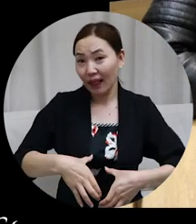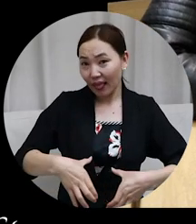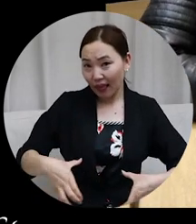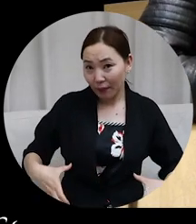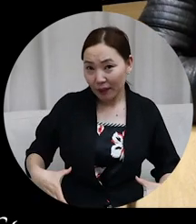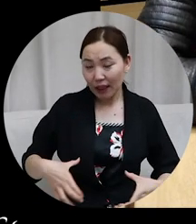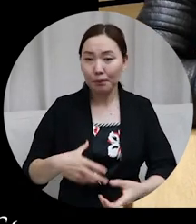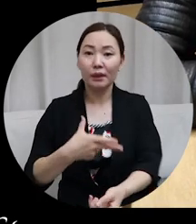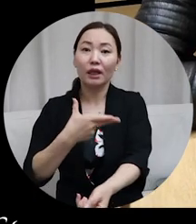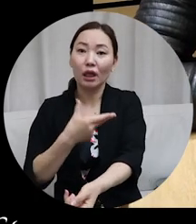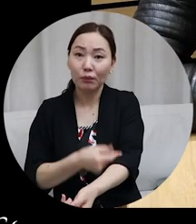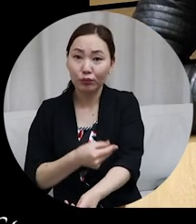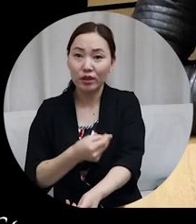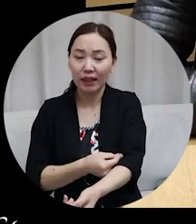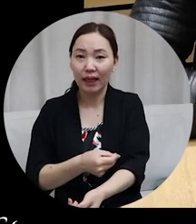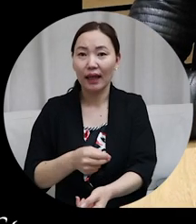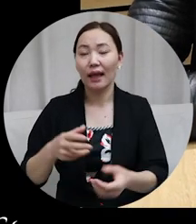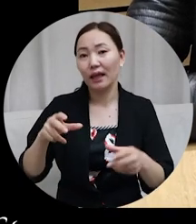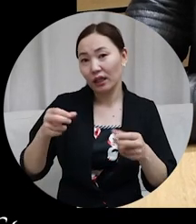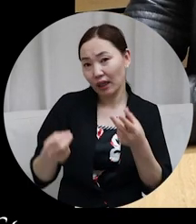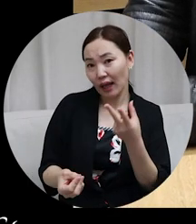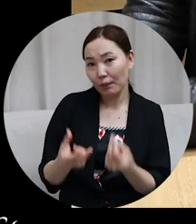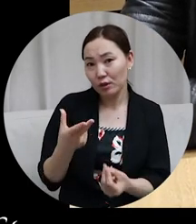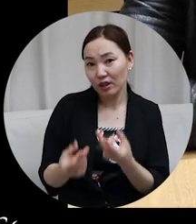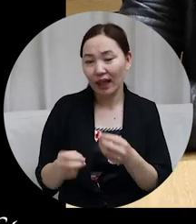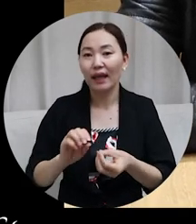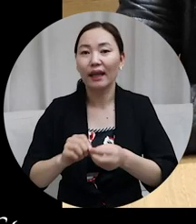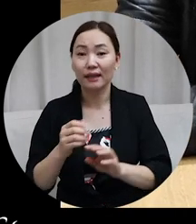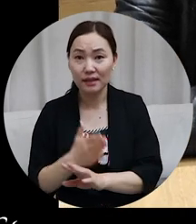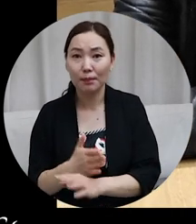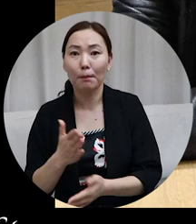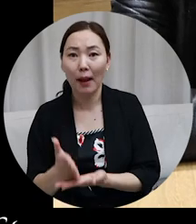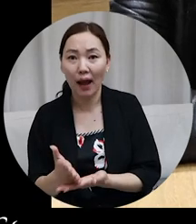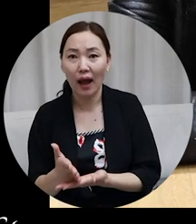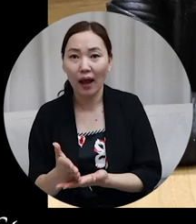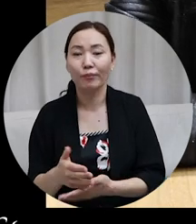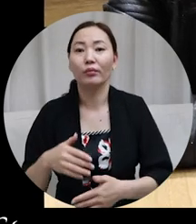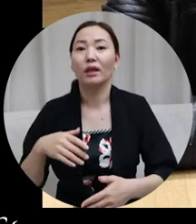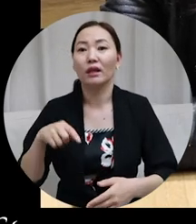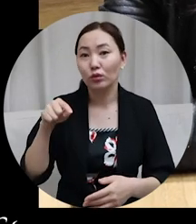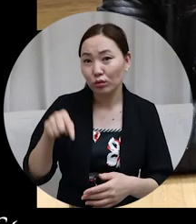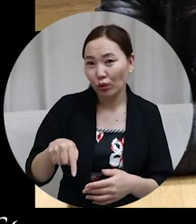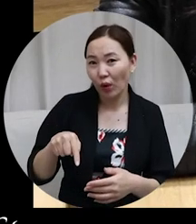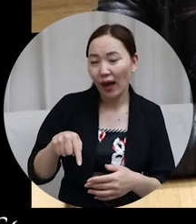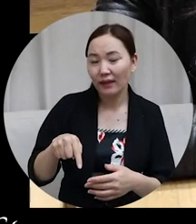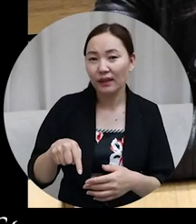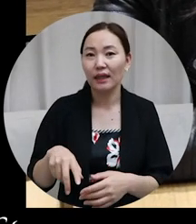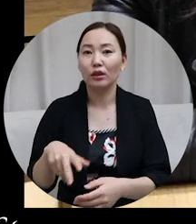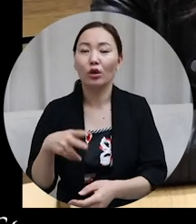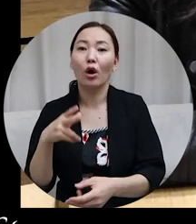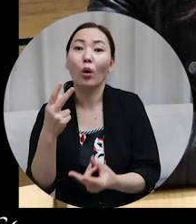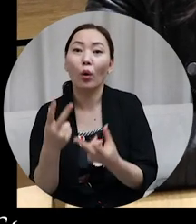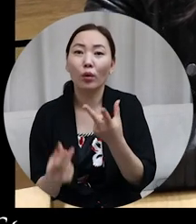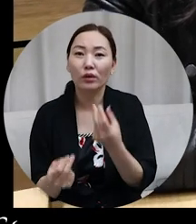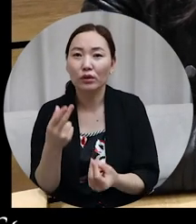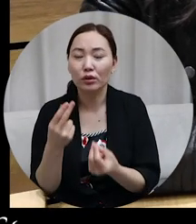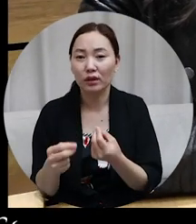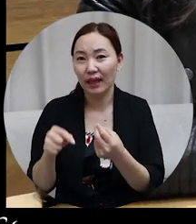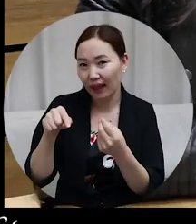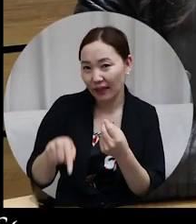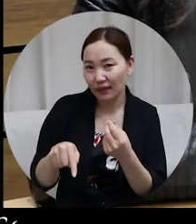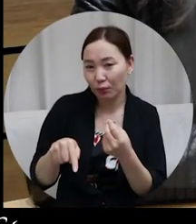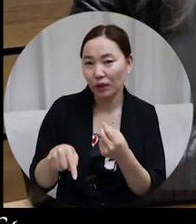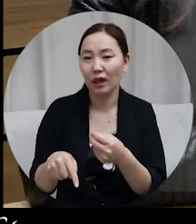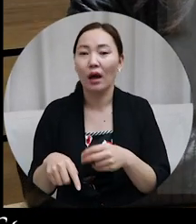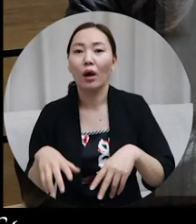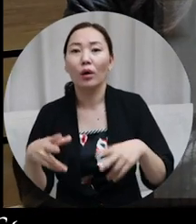нь тохиромжтой гэд. Тэгээд хэвлийн ханд диалеттай ажиллаа гэд нэг жил гарсан болсон. Тэгээд яалтчгүй нөгөө хэвлийн